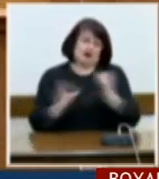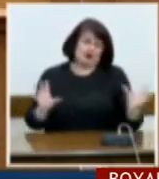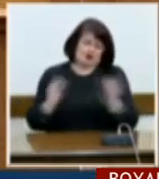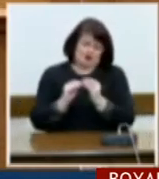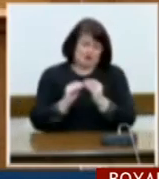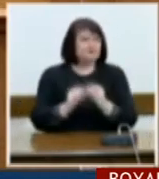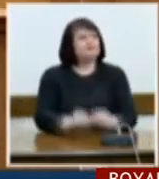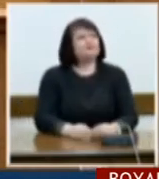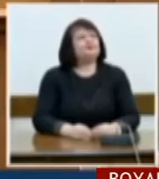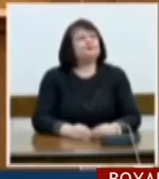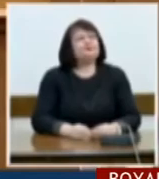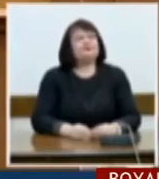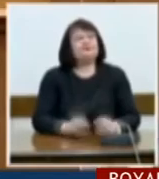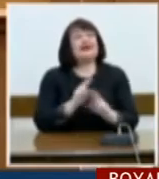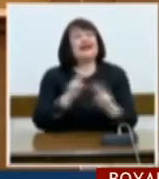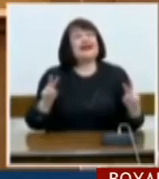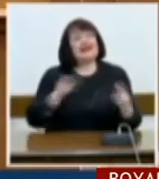Και θα γίνω σαφής τι εννοώ.